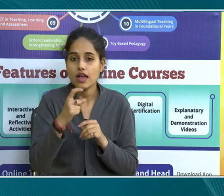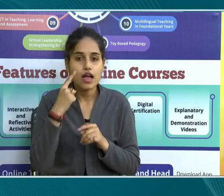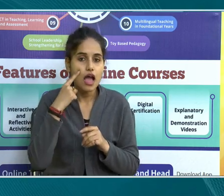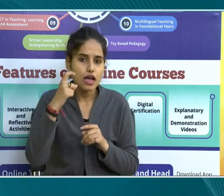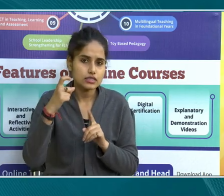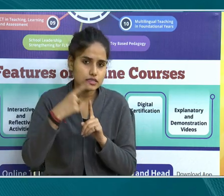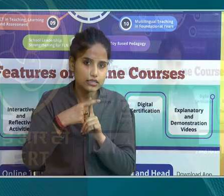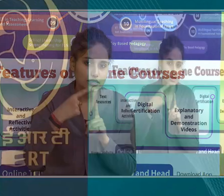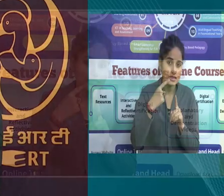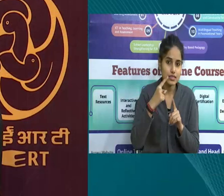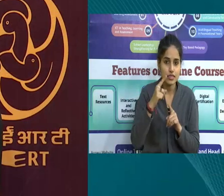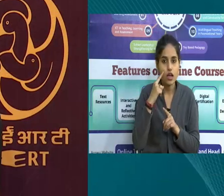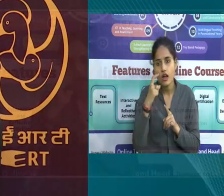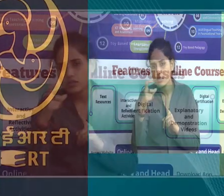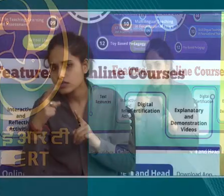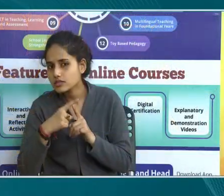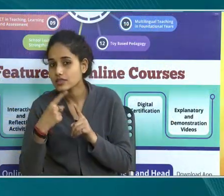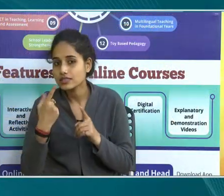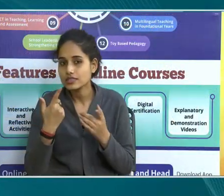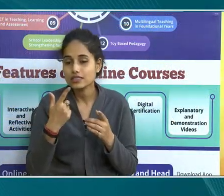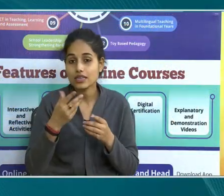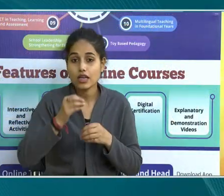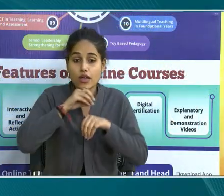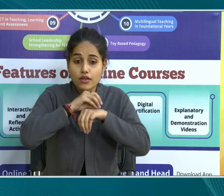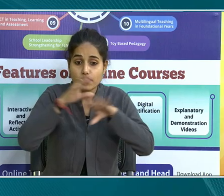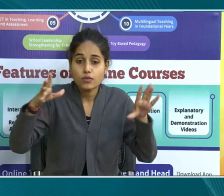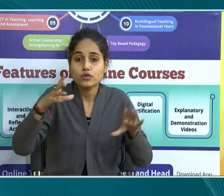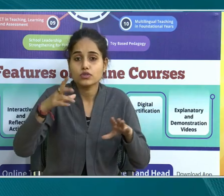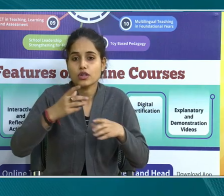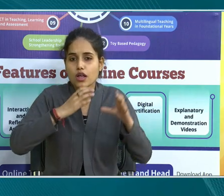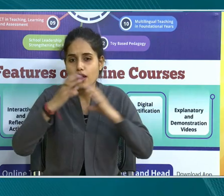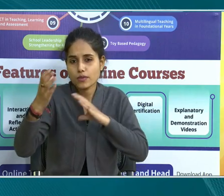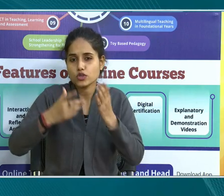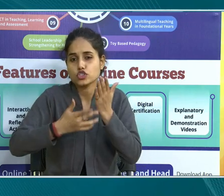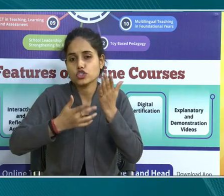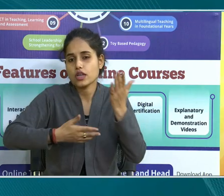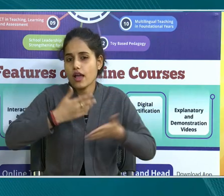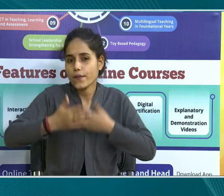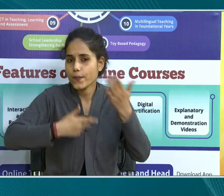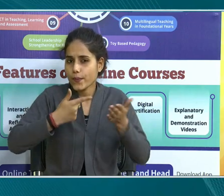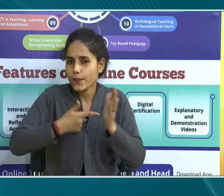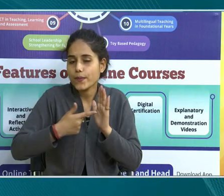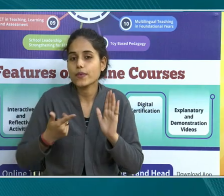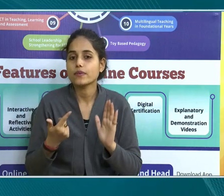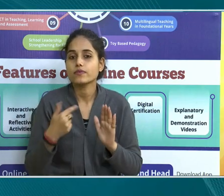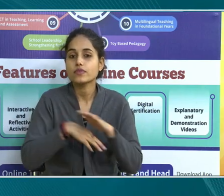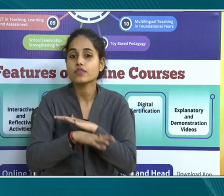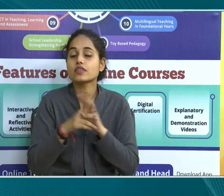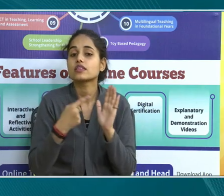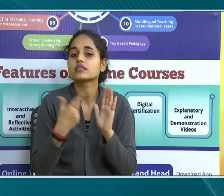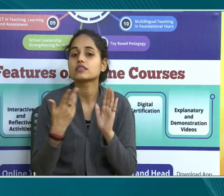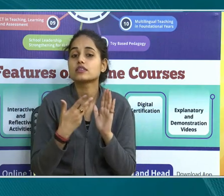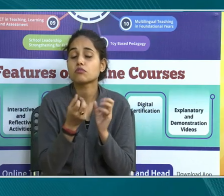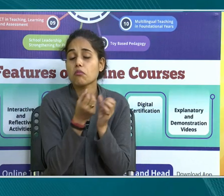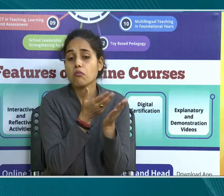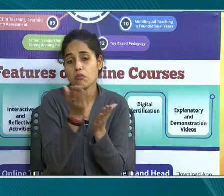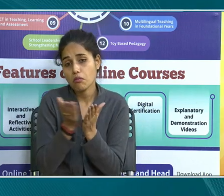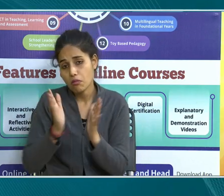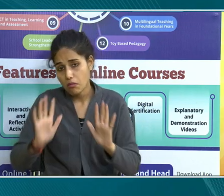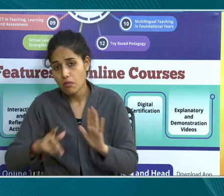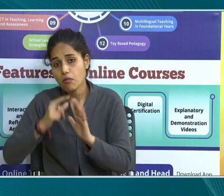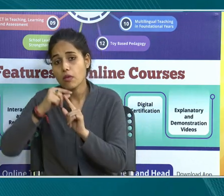आजकल जमाना ICT का है information and communication technology का है तो इसमें हम जानेंगे जैसे multi-purpose projects है या